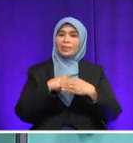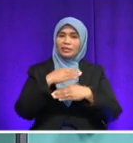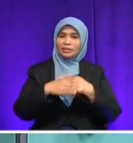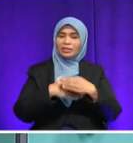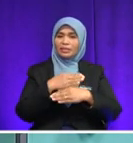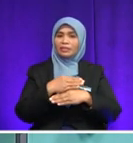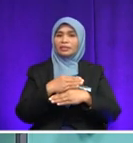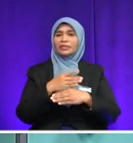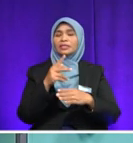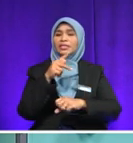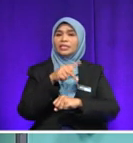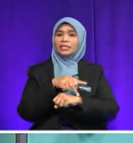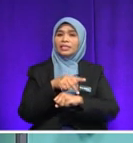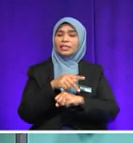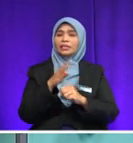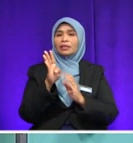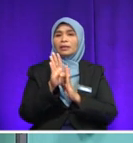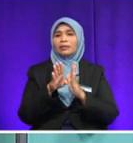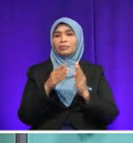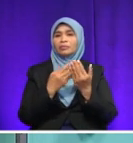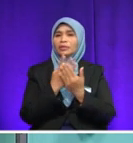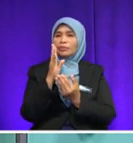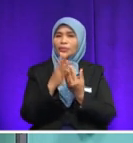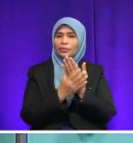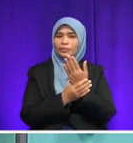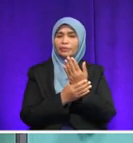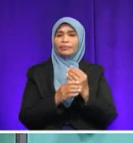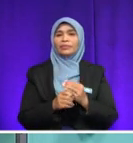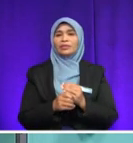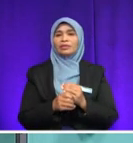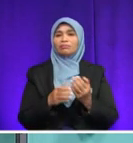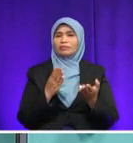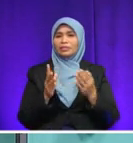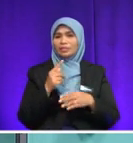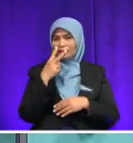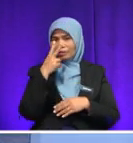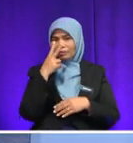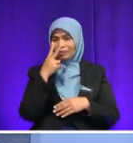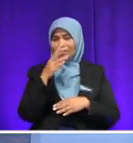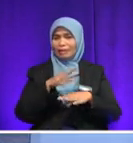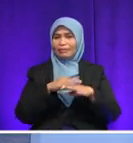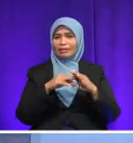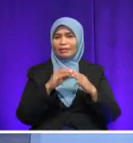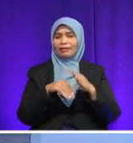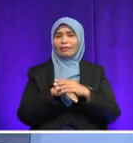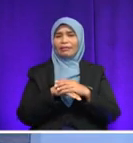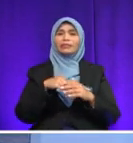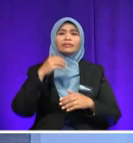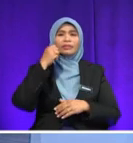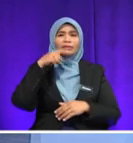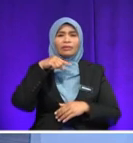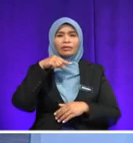balutan ketika berwudhu mungkin kita beri tengok dekat tangan syafiqah tuh yang nampak berbalut